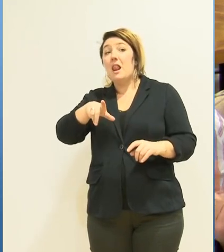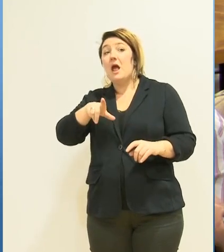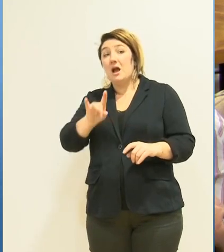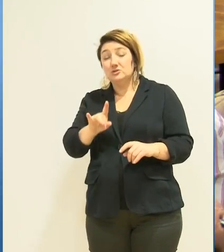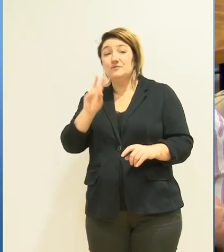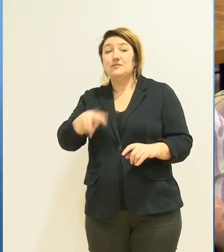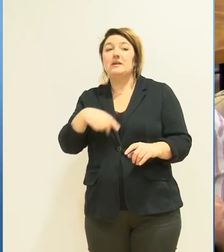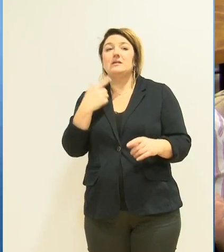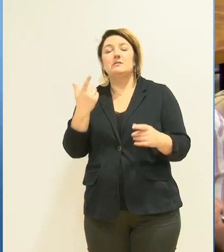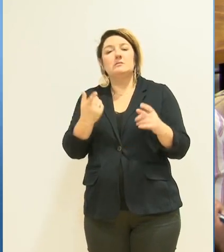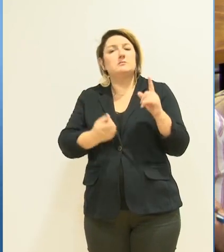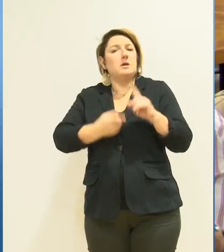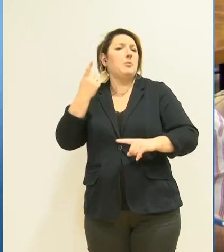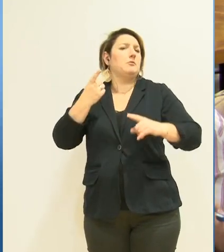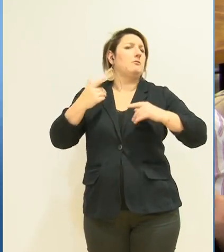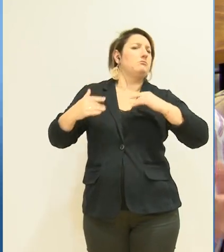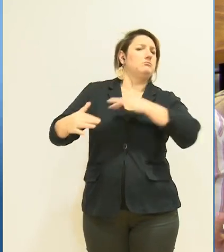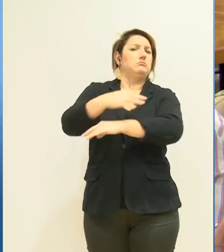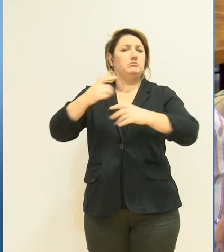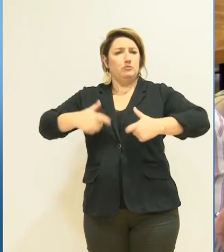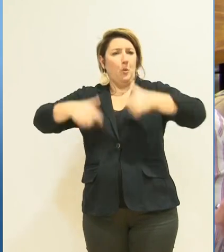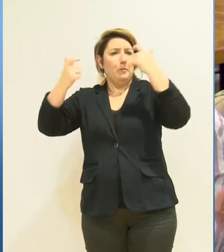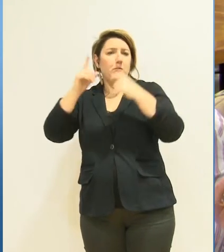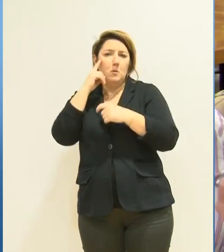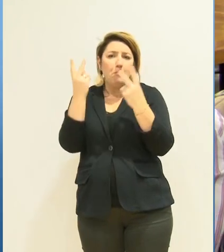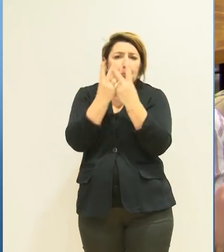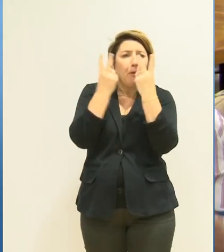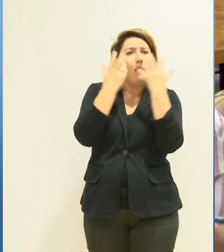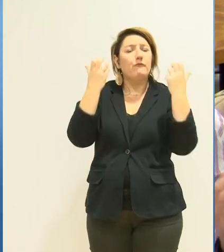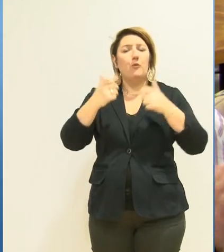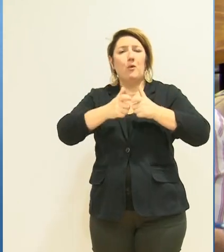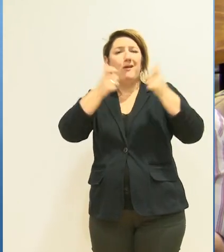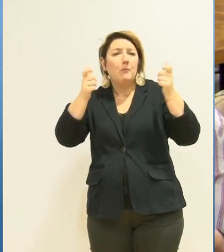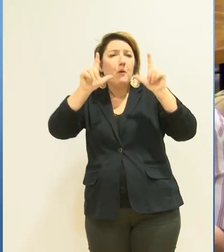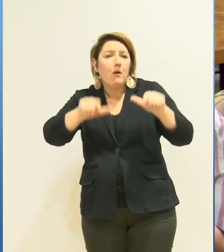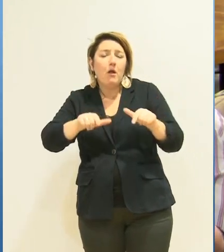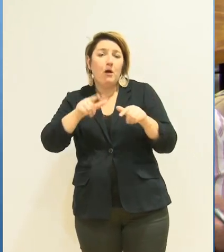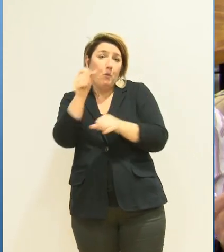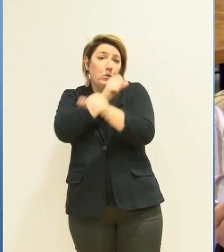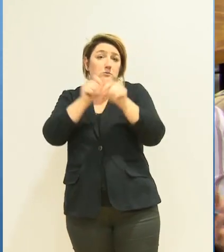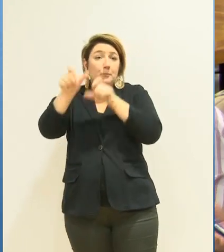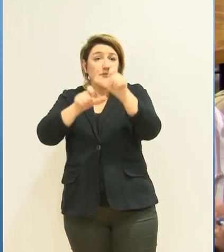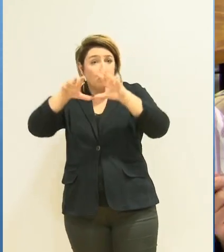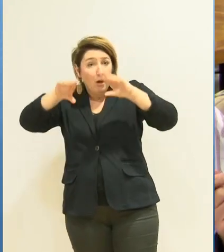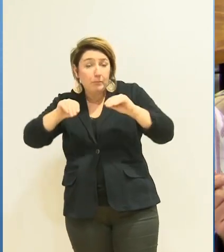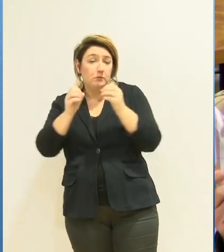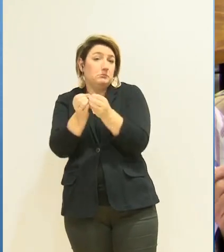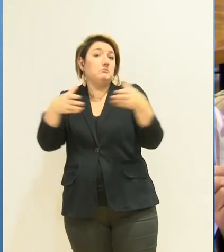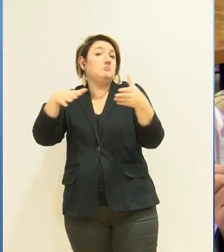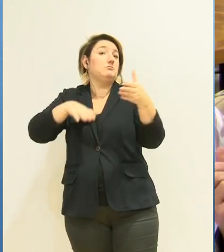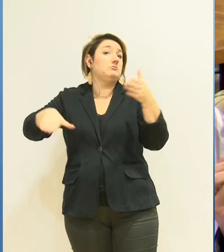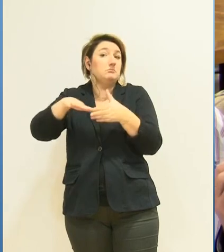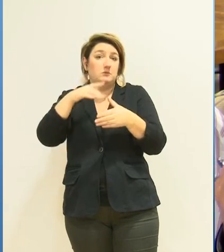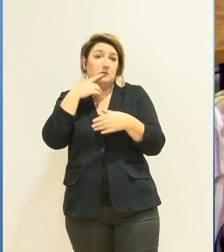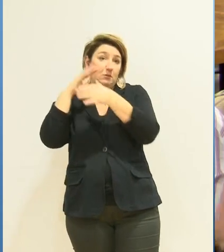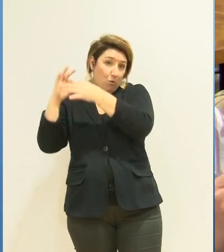certaine intensité urbaine si on veut des équipements si on veut des parcs le corollaire c'est aussi une certaine construction de deux